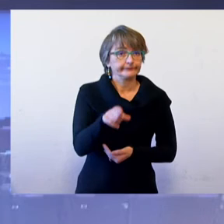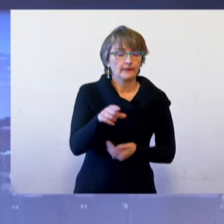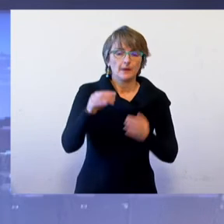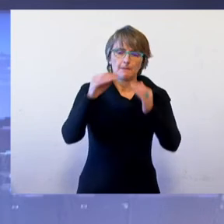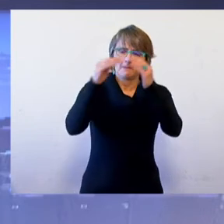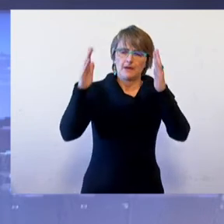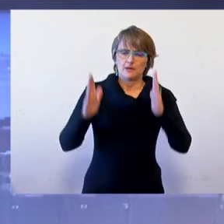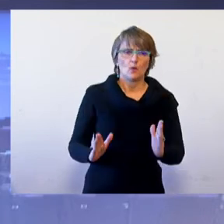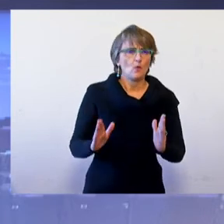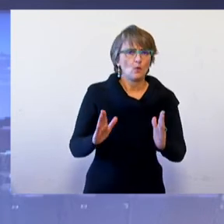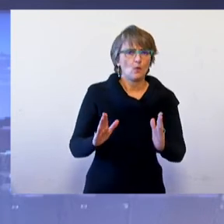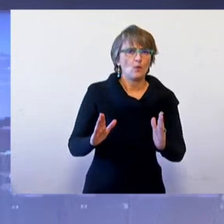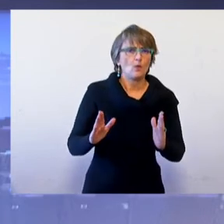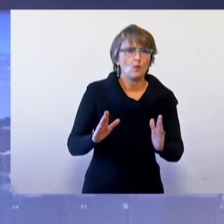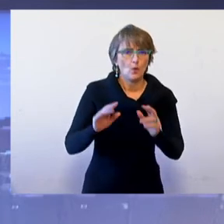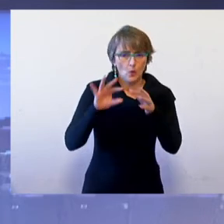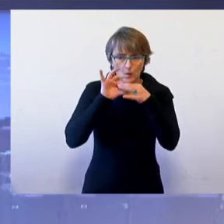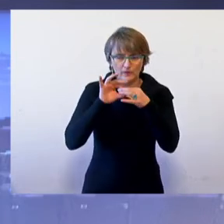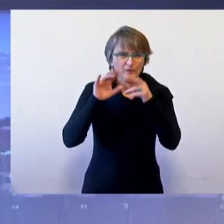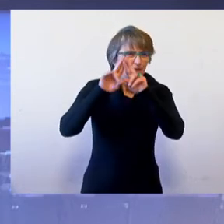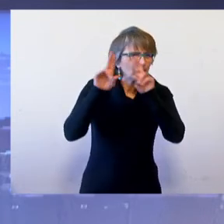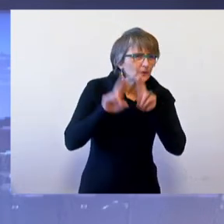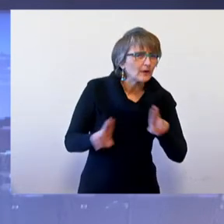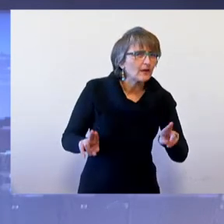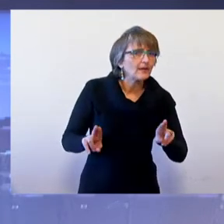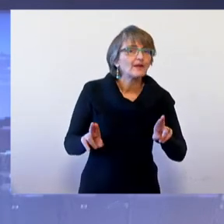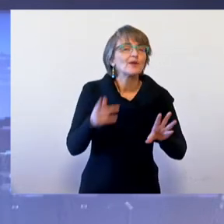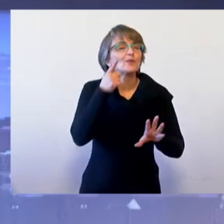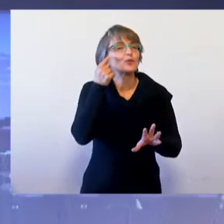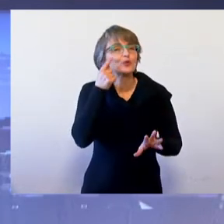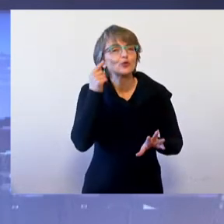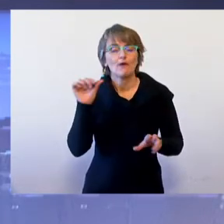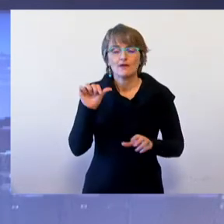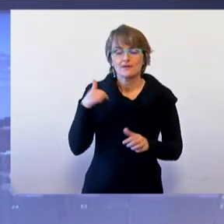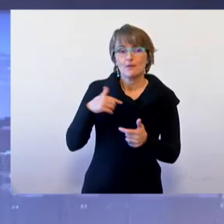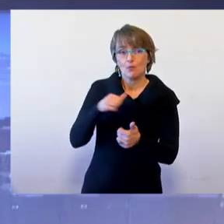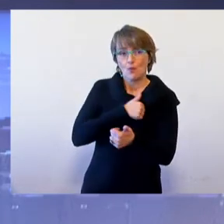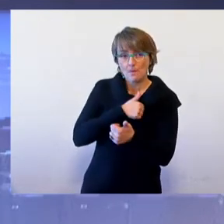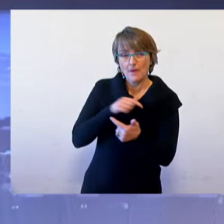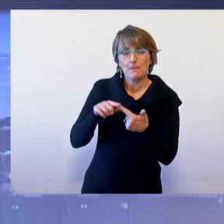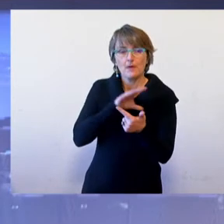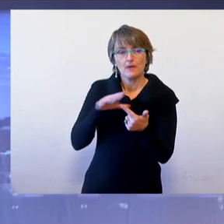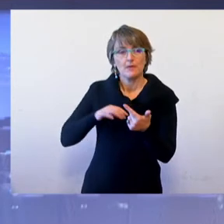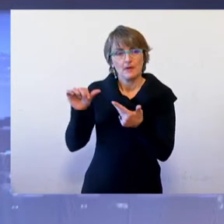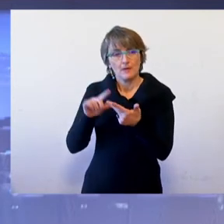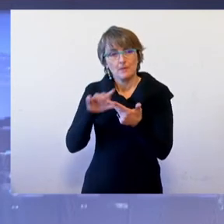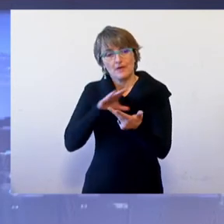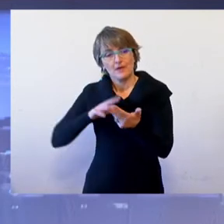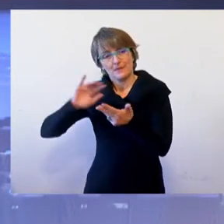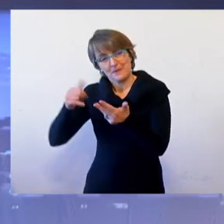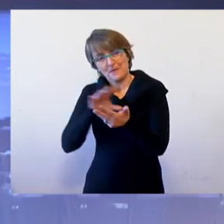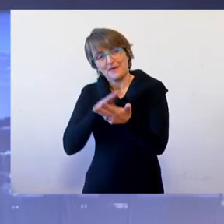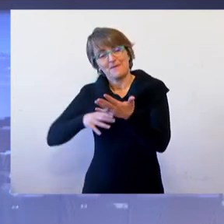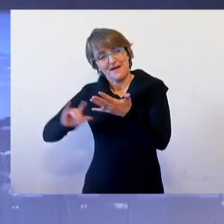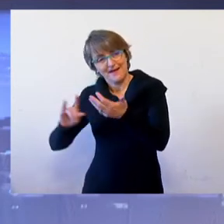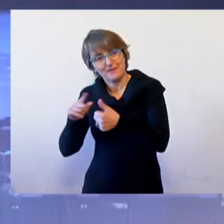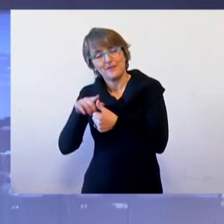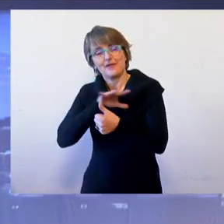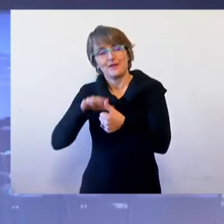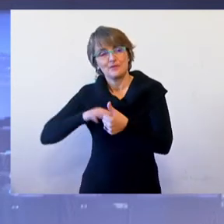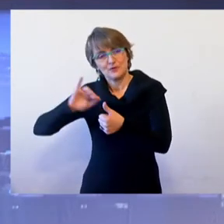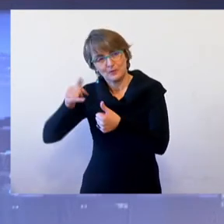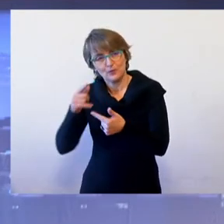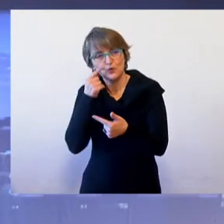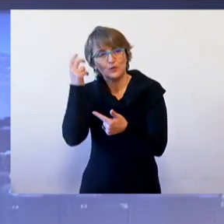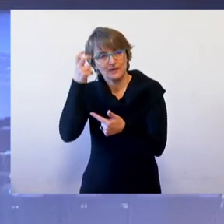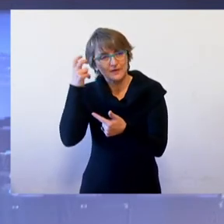relations internationales, Mme Akbar Ali, Monsieur Assaf, moi-même, Madame Emad, Mme Jiménez, Mme Hart, Mme Ougui, Mme Jeannin, Monsieur